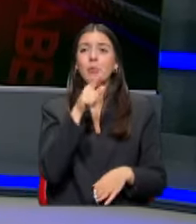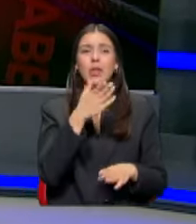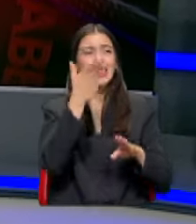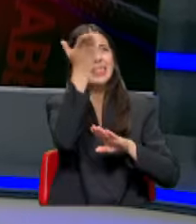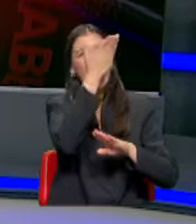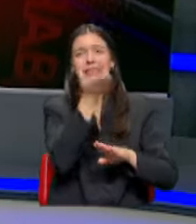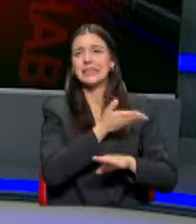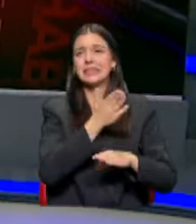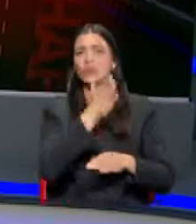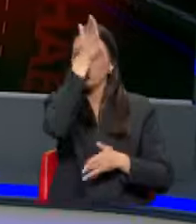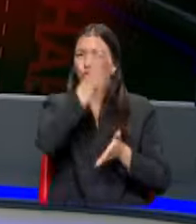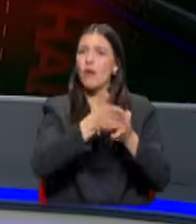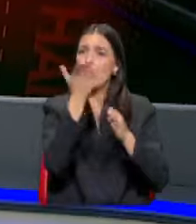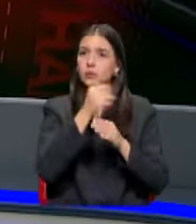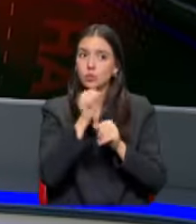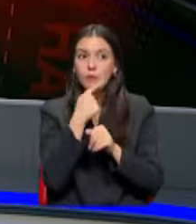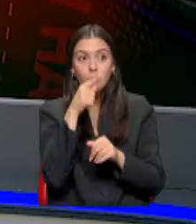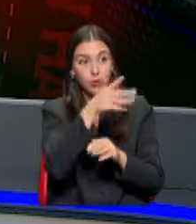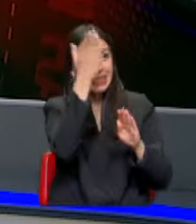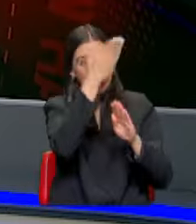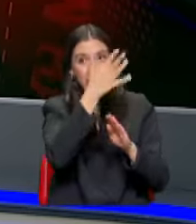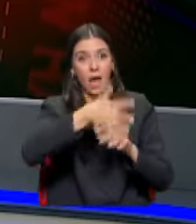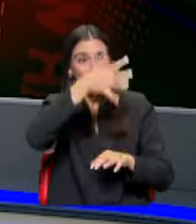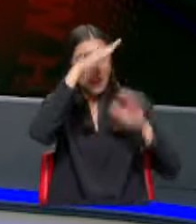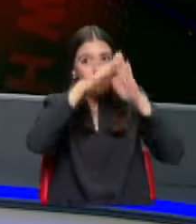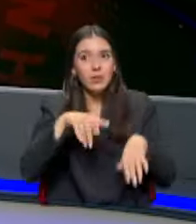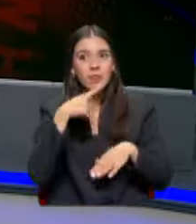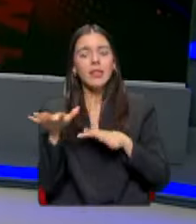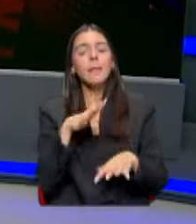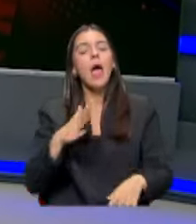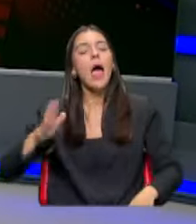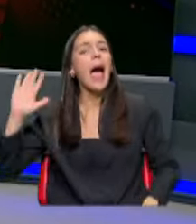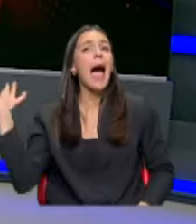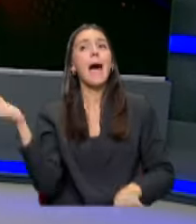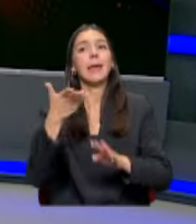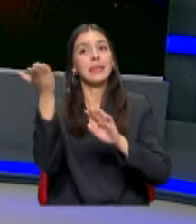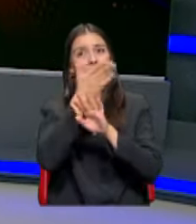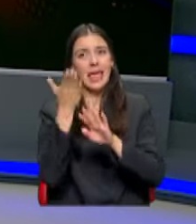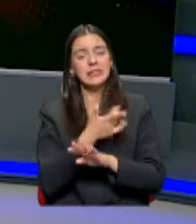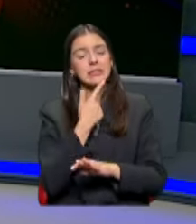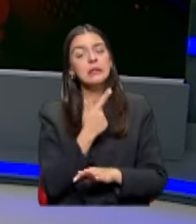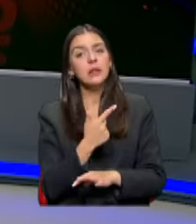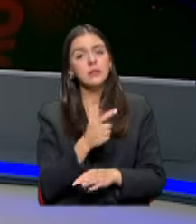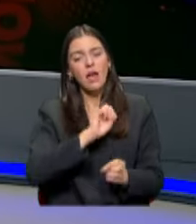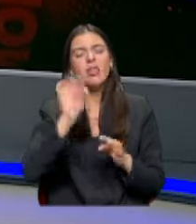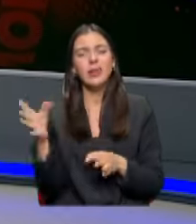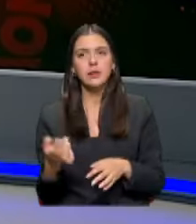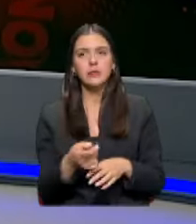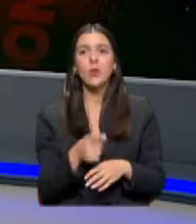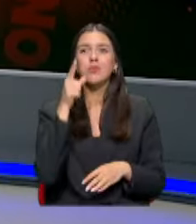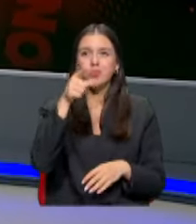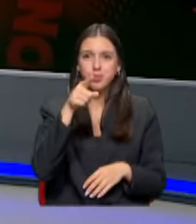bu sütunları. Usta dedi ki abi bunu kesersek bina çöker depremde. Ama ne olursa olsun dediniz, kestiniz attınız.